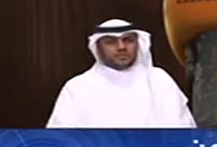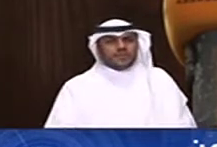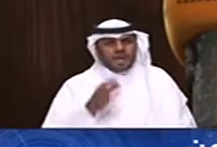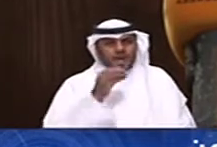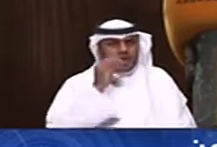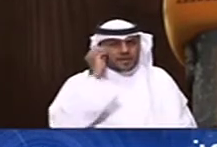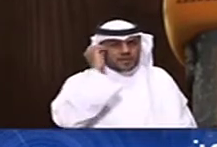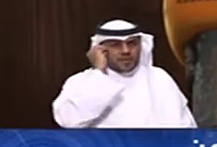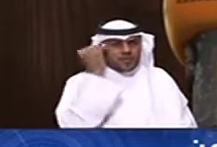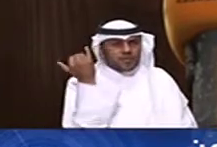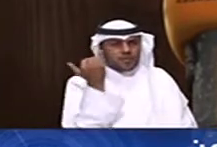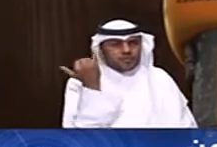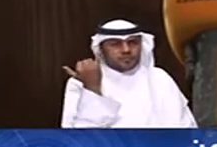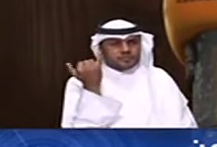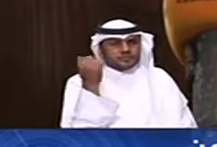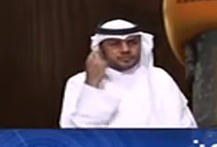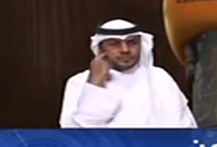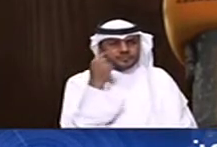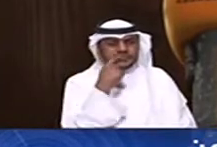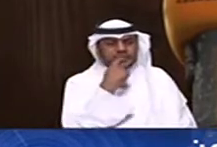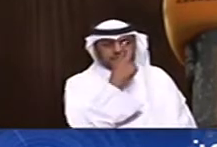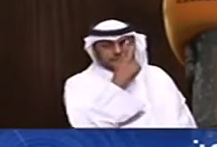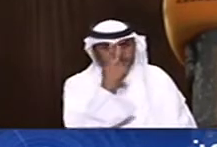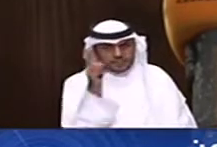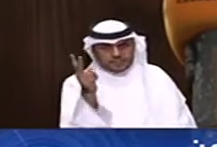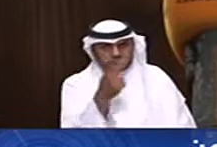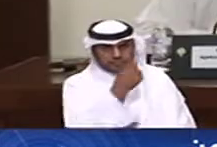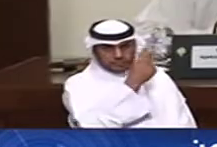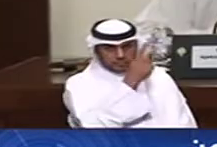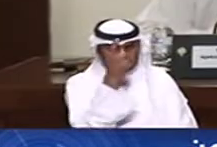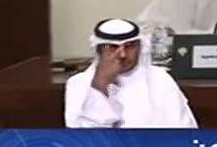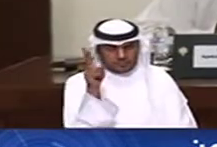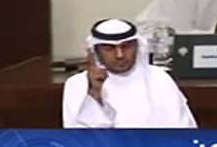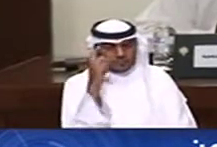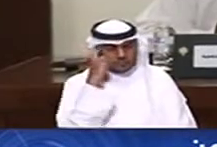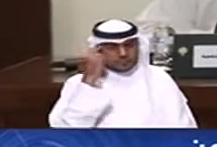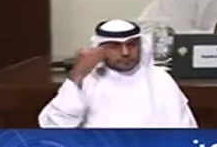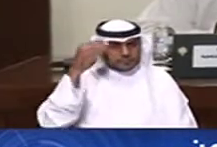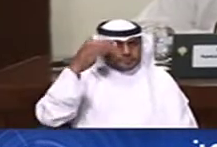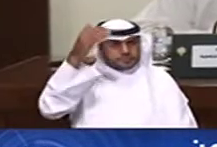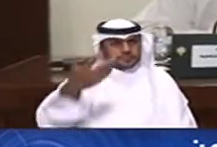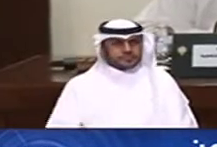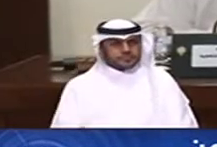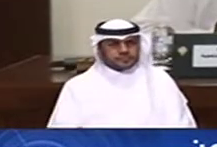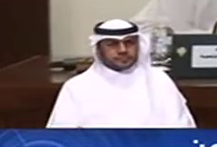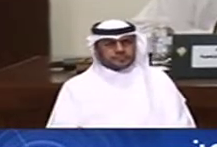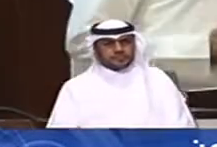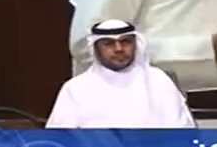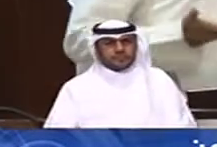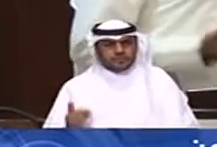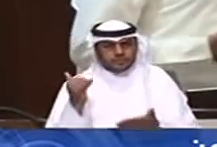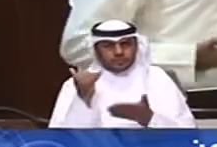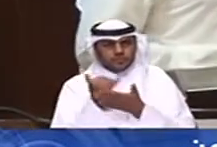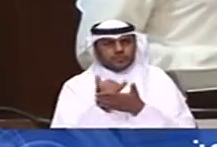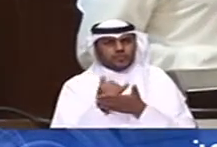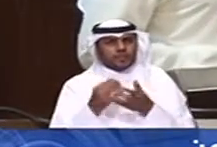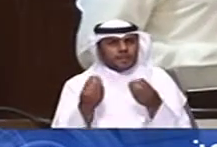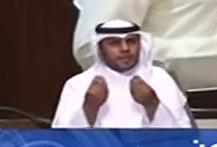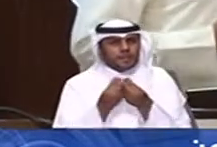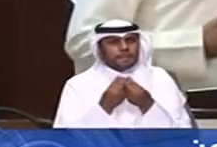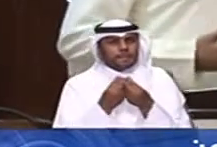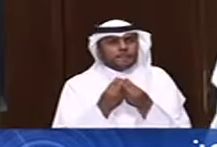موجهة للتنمية البشرية، فيها مؤشرات دولية. مشاريع ذات عوائد تنموية يمكن إدراجها في خطة